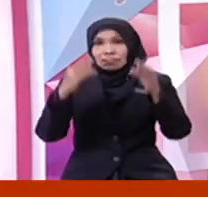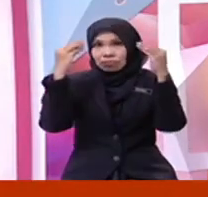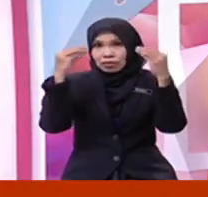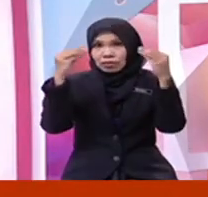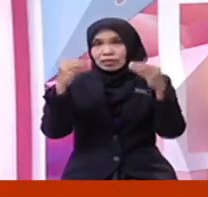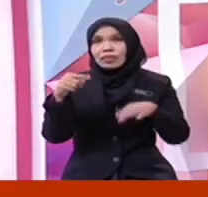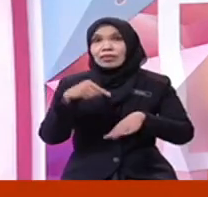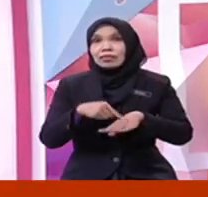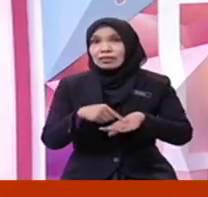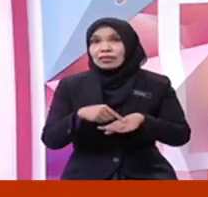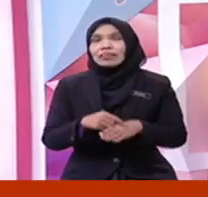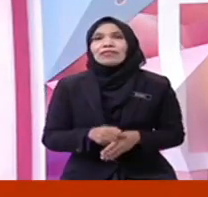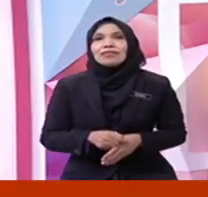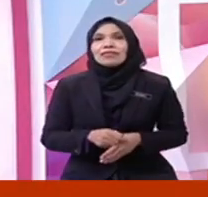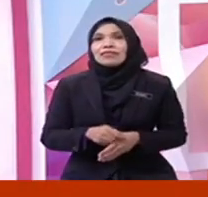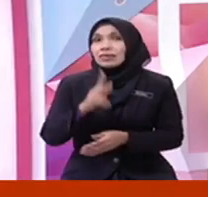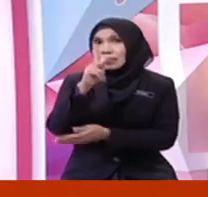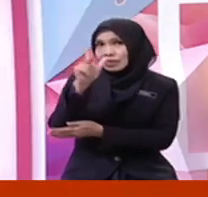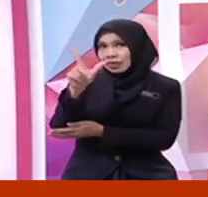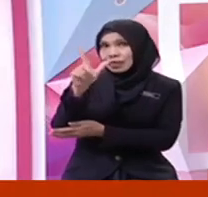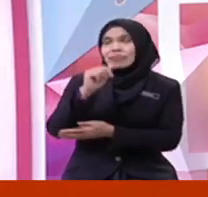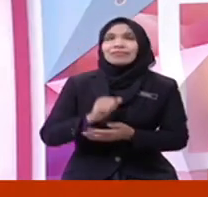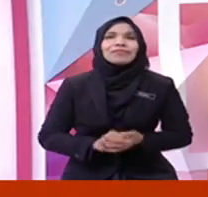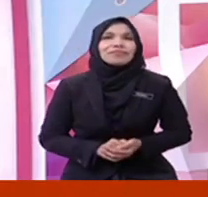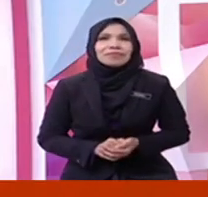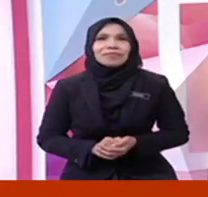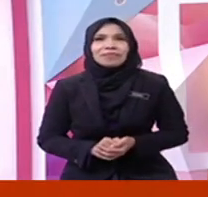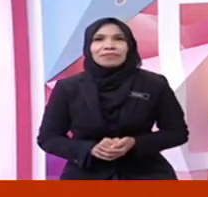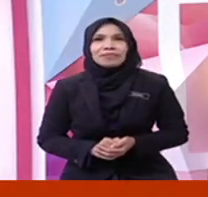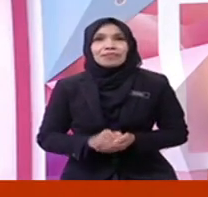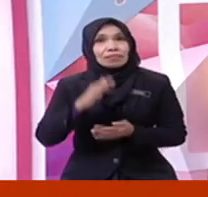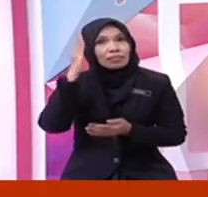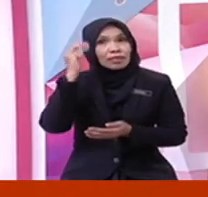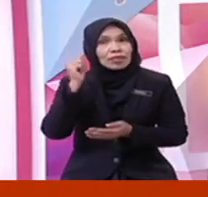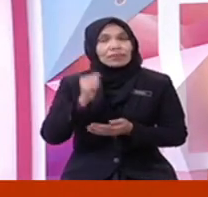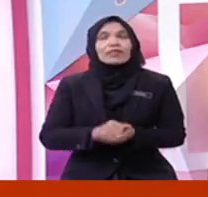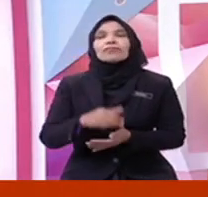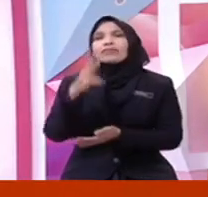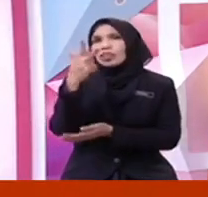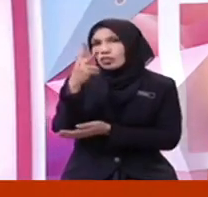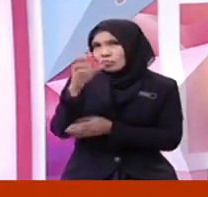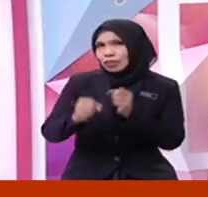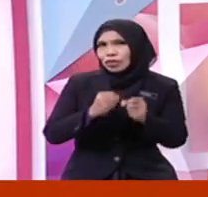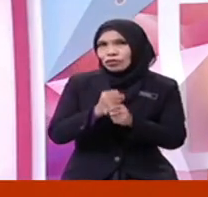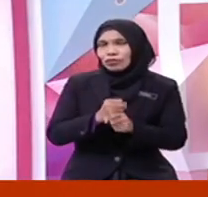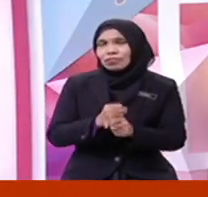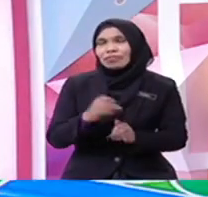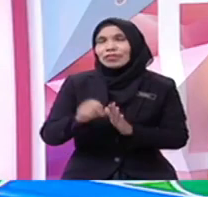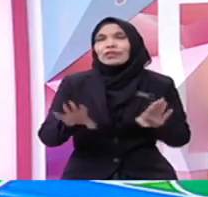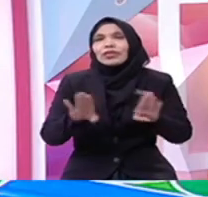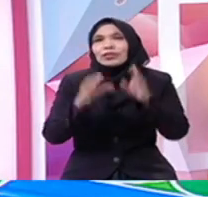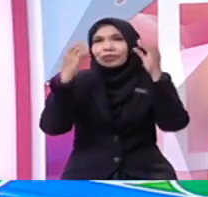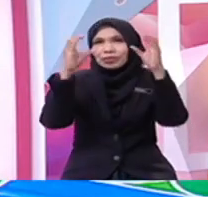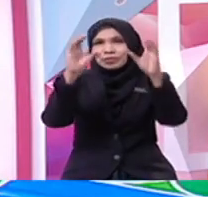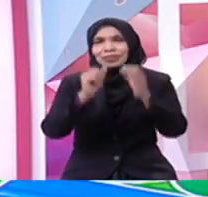smco CDC Kuala Lumpur dan pengalaman aja 13 tahun sebagai guru bye